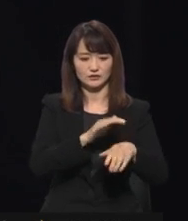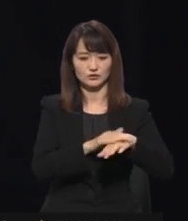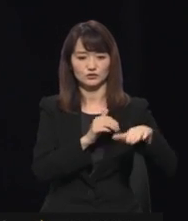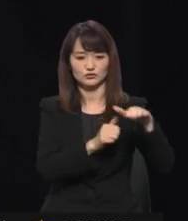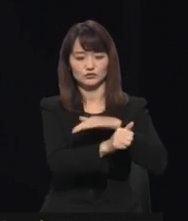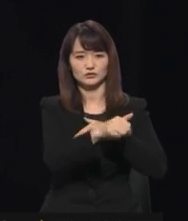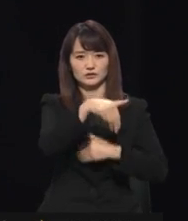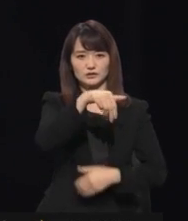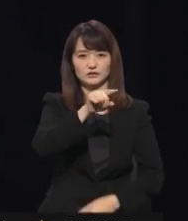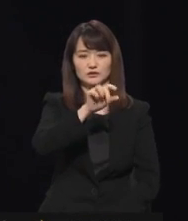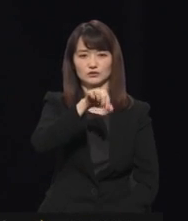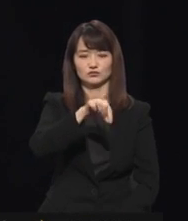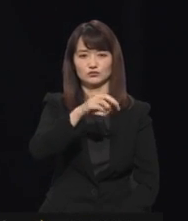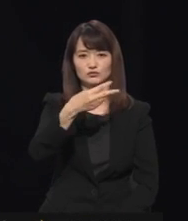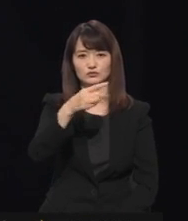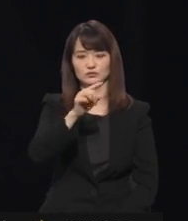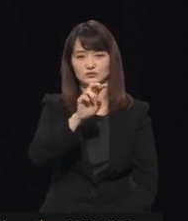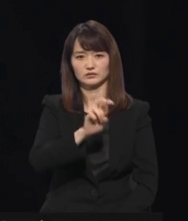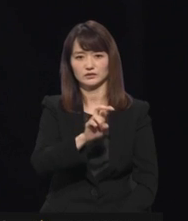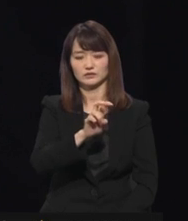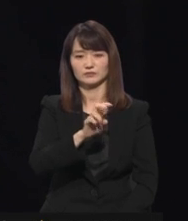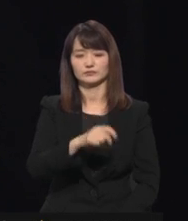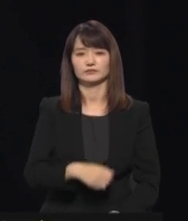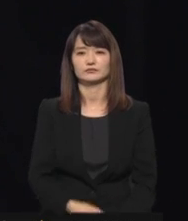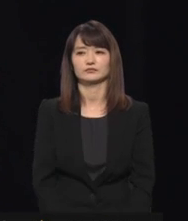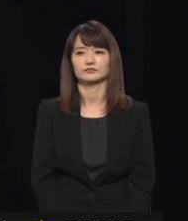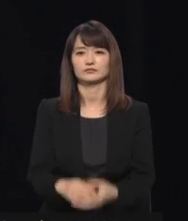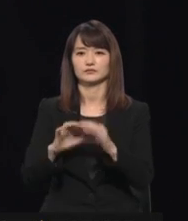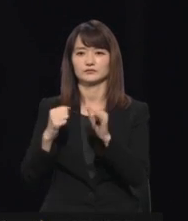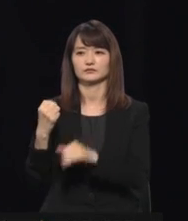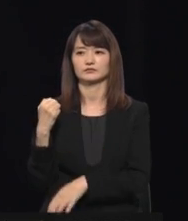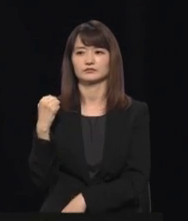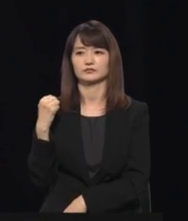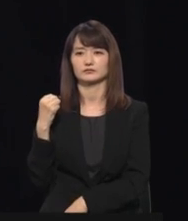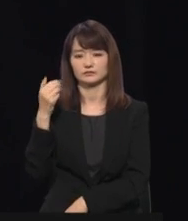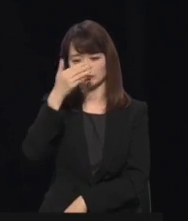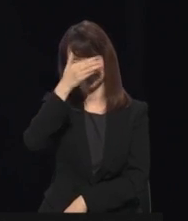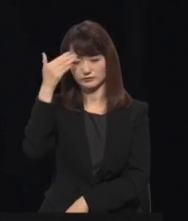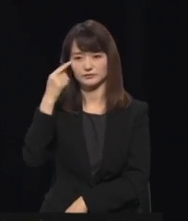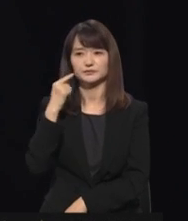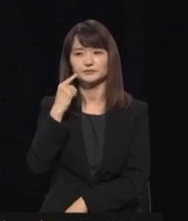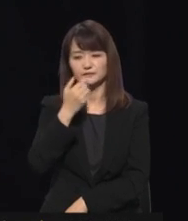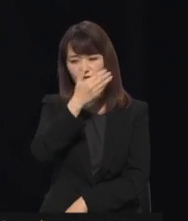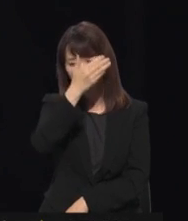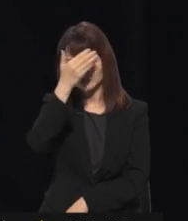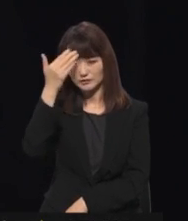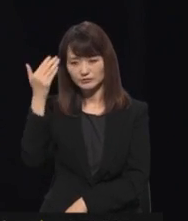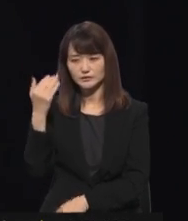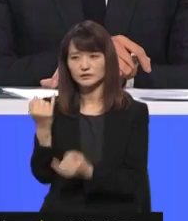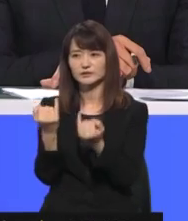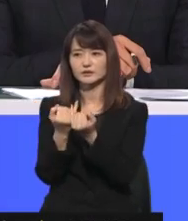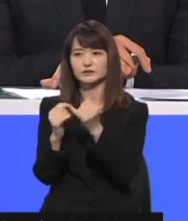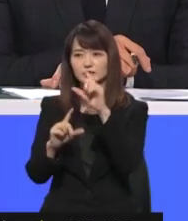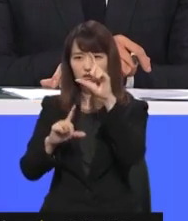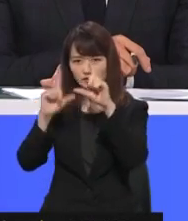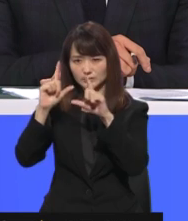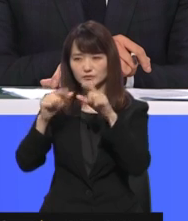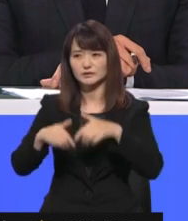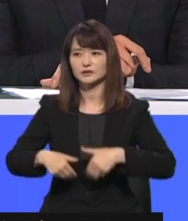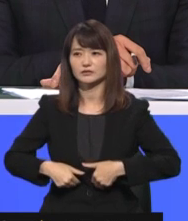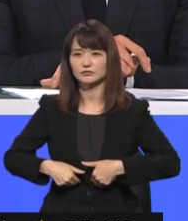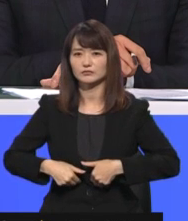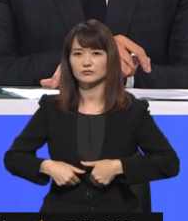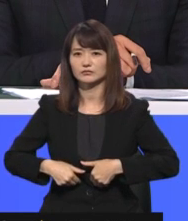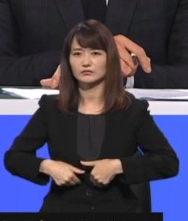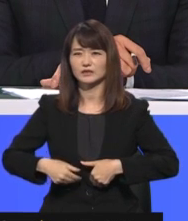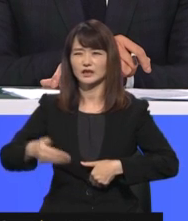우선 술에서 얘기라면 입당 에 대해서 얘기 하면서 국민의 임에는 젊고 아름다운 여성의 이미지가 필요하다 좀 할아버지 이미지